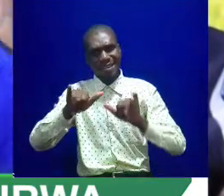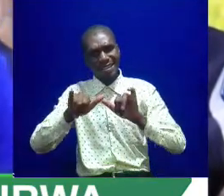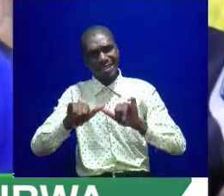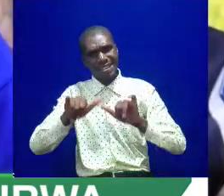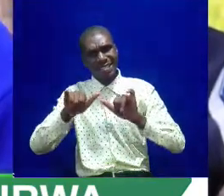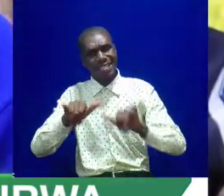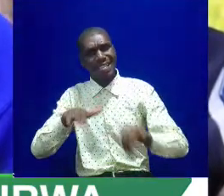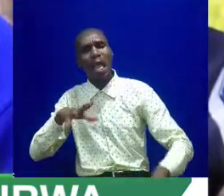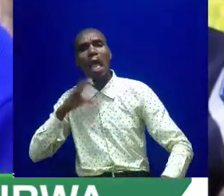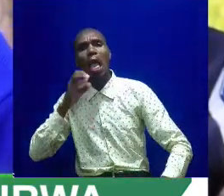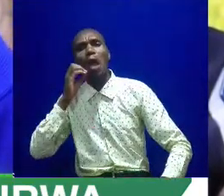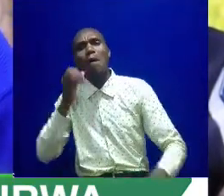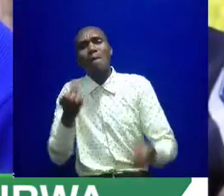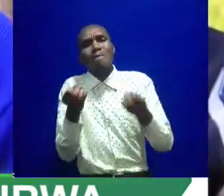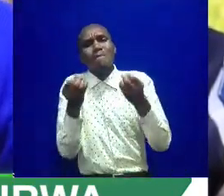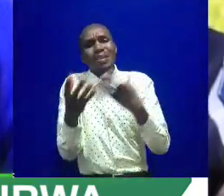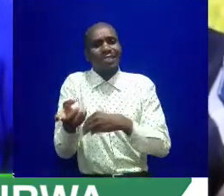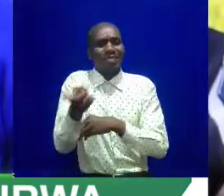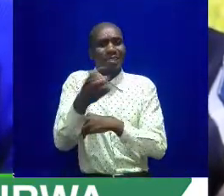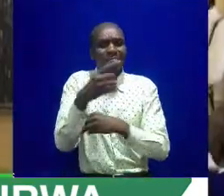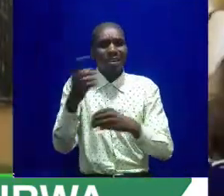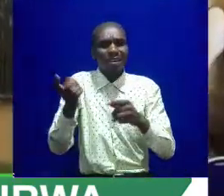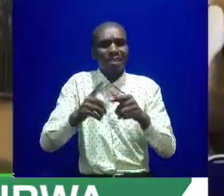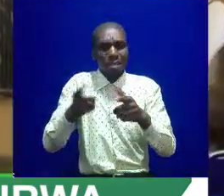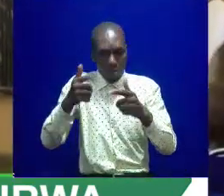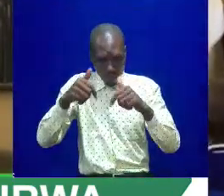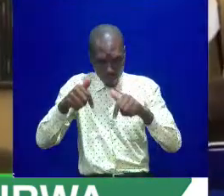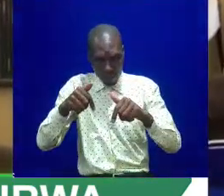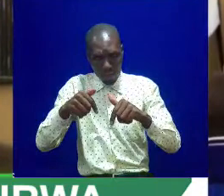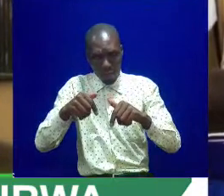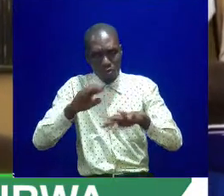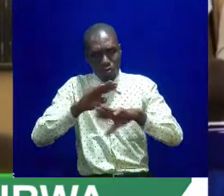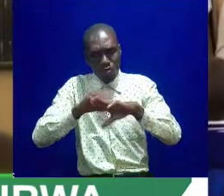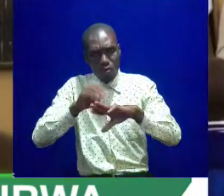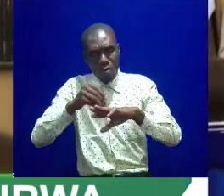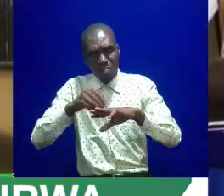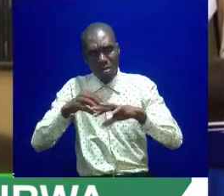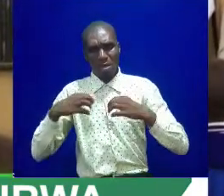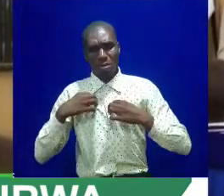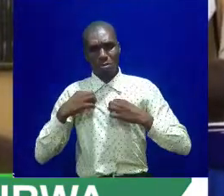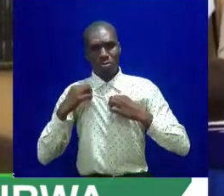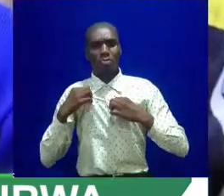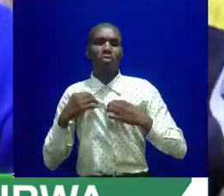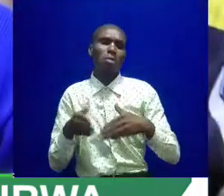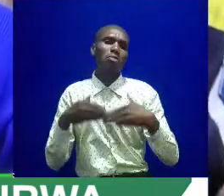tukama maangina. Kwa ndetri wega na wanechi mbega tichi anga na ya kuangole hile.